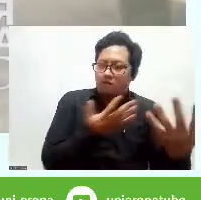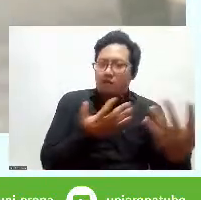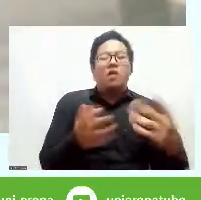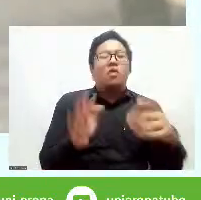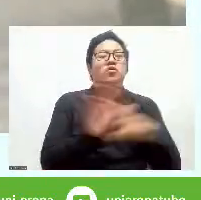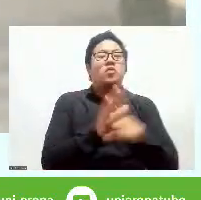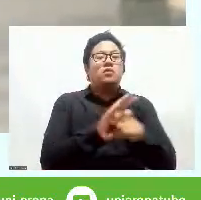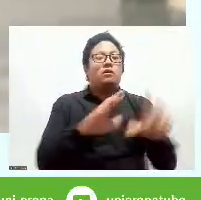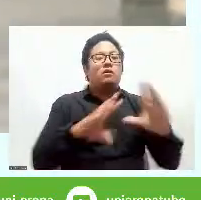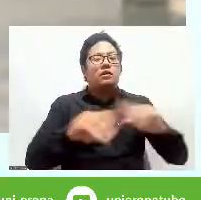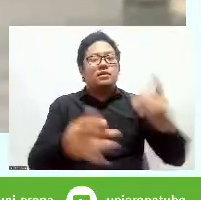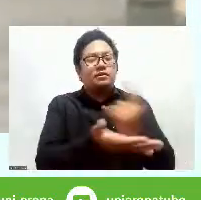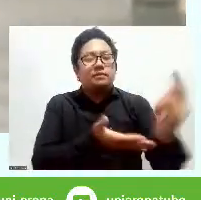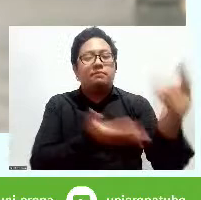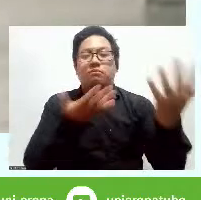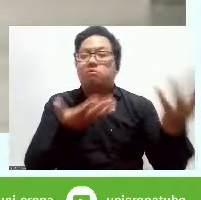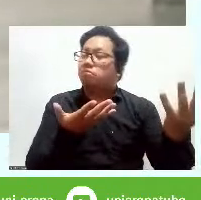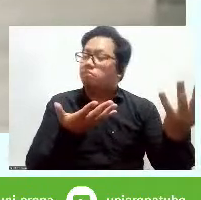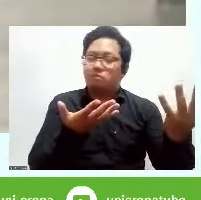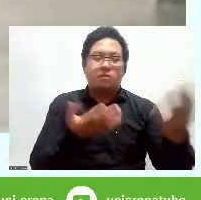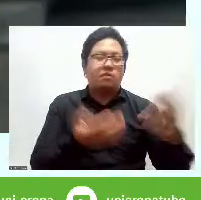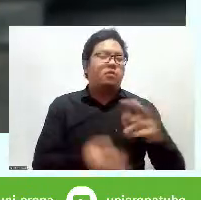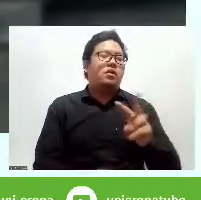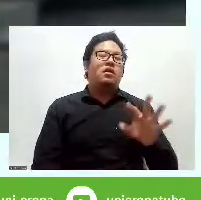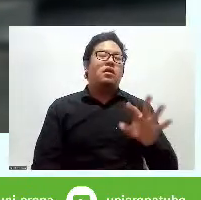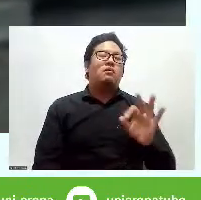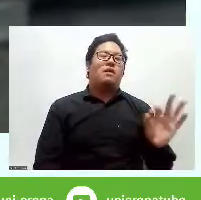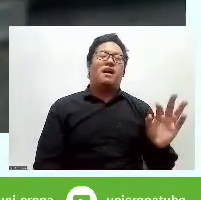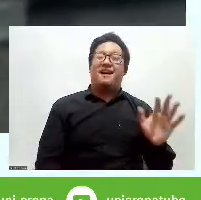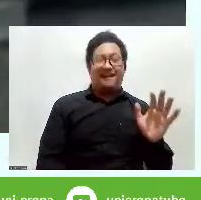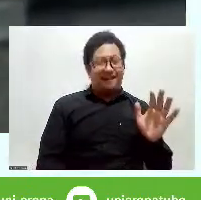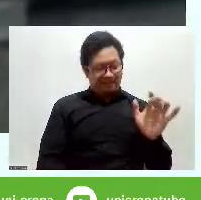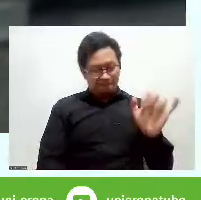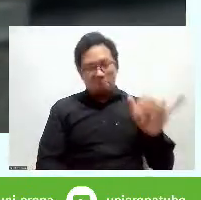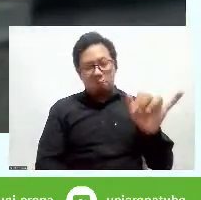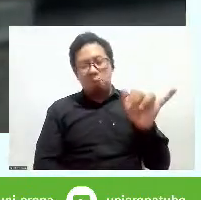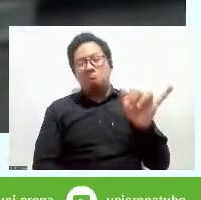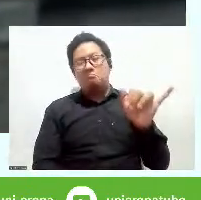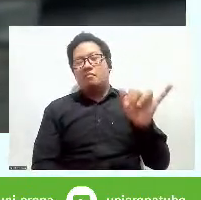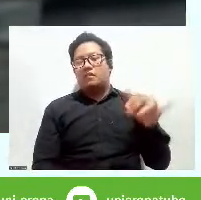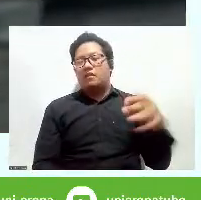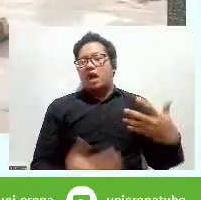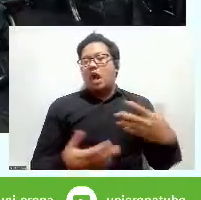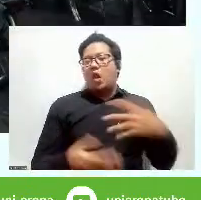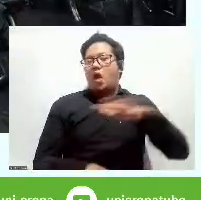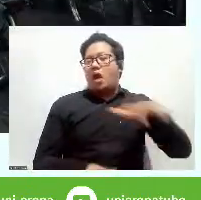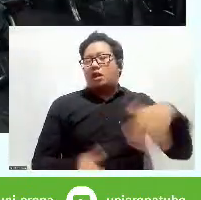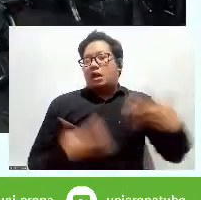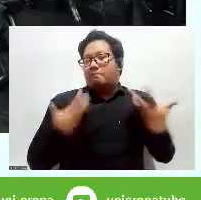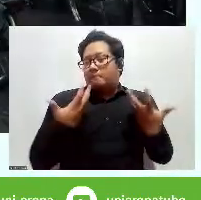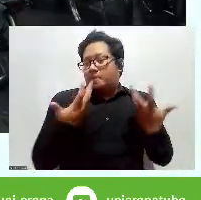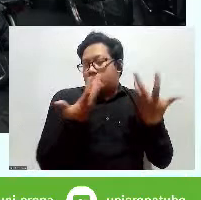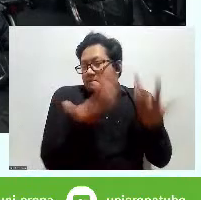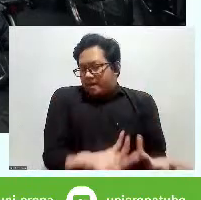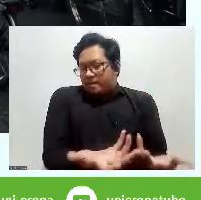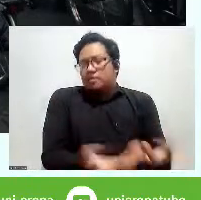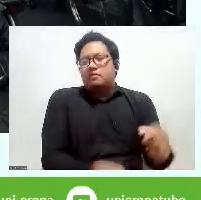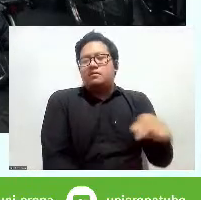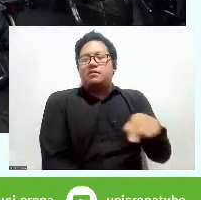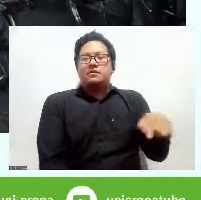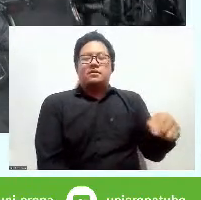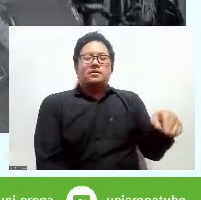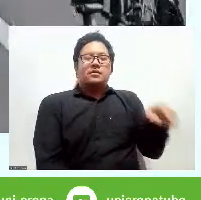angkat 23.000 makin banyak tetap syuting ia sudah menjadi beban keluarga dia tidak bisa bekerja dengan baik